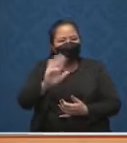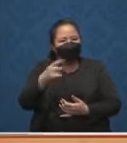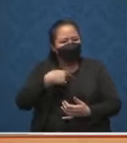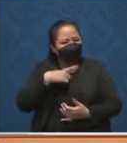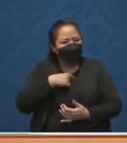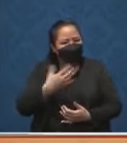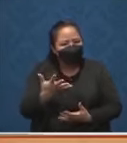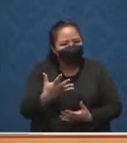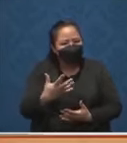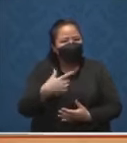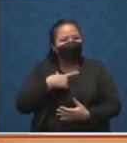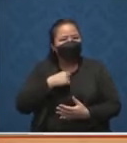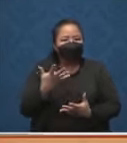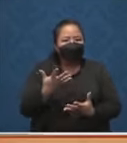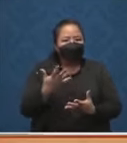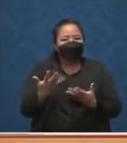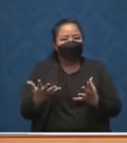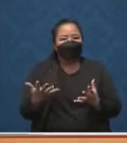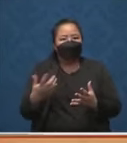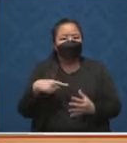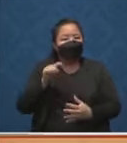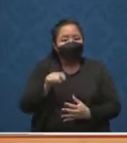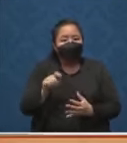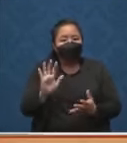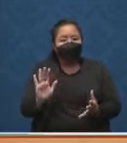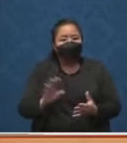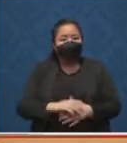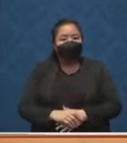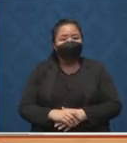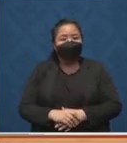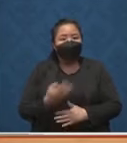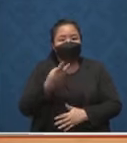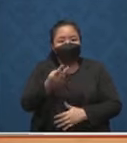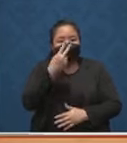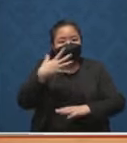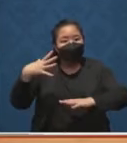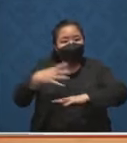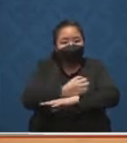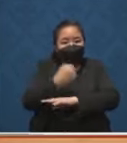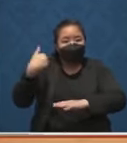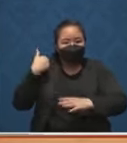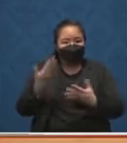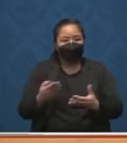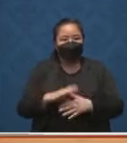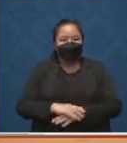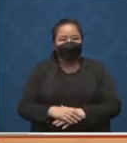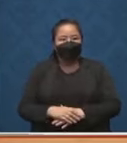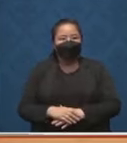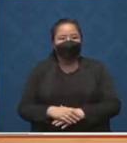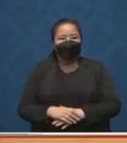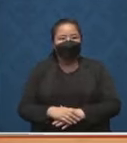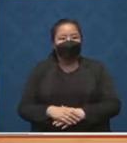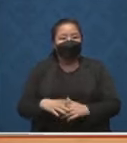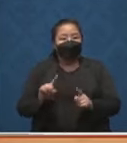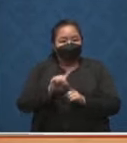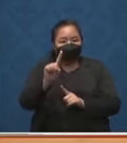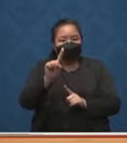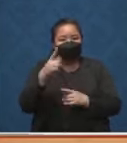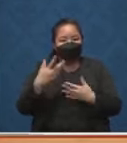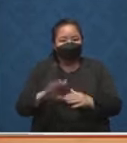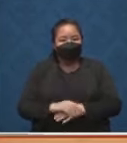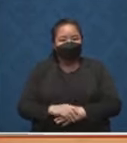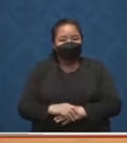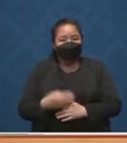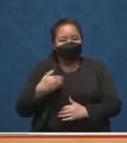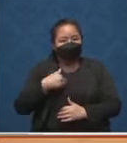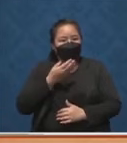ราไม่อยากไม่ชอบอย่างนั้นอย่างนี้เราจะไปสั่งท่านต้องดูว่าท่านมีอำนาจหรือไม่นะครับอันนี้เรื่องที่หนึ่งก่อนเพราะฉะ